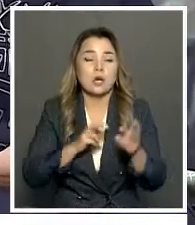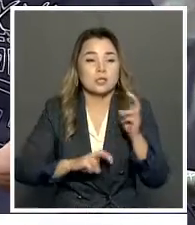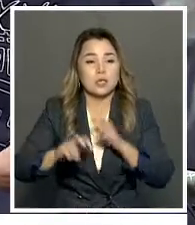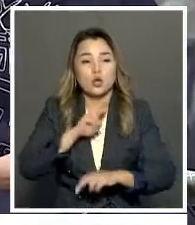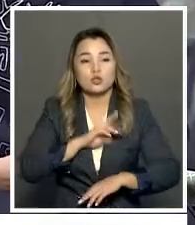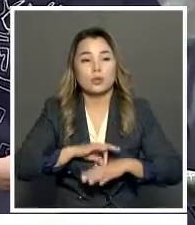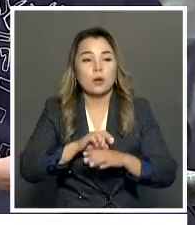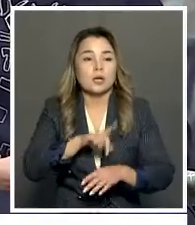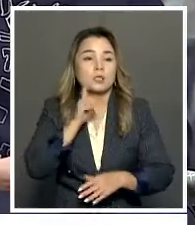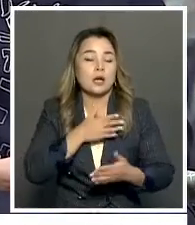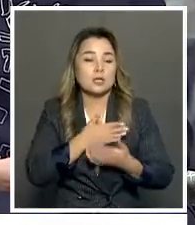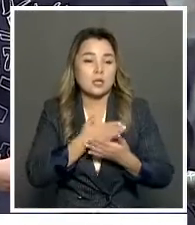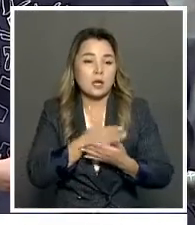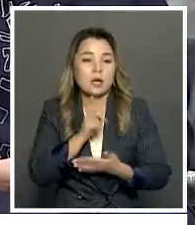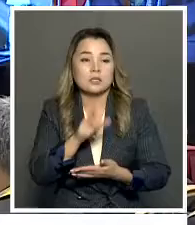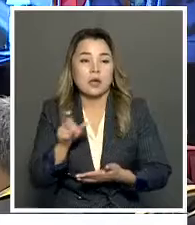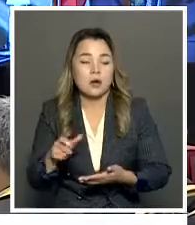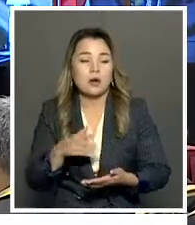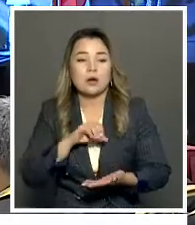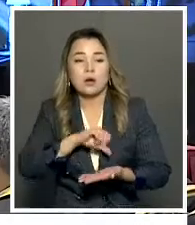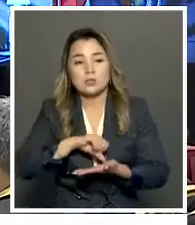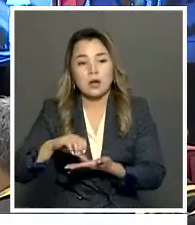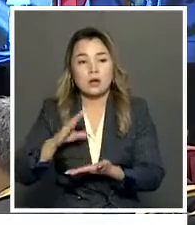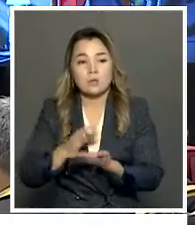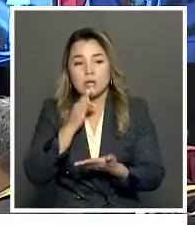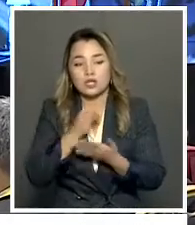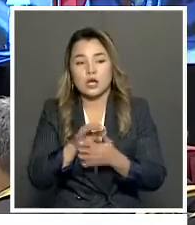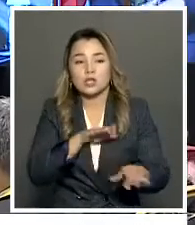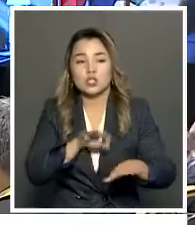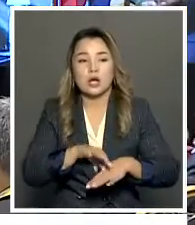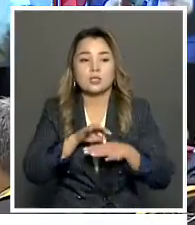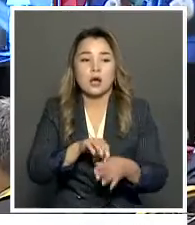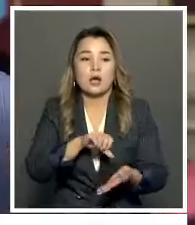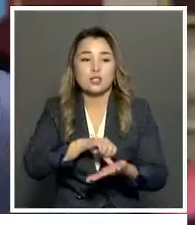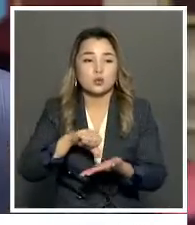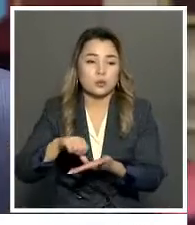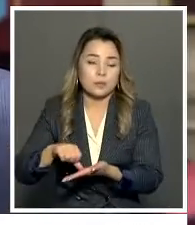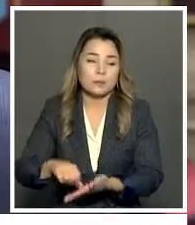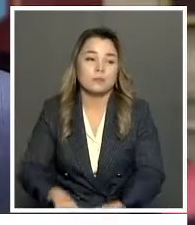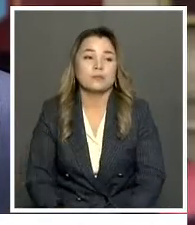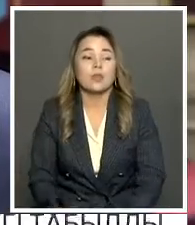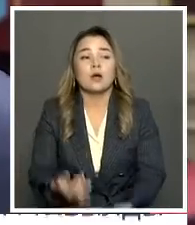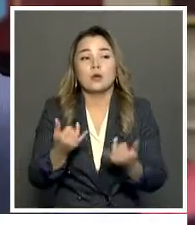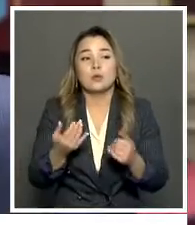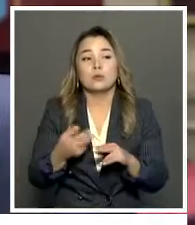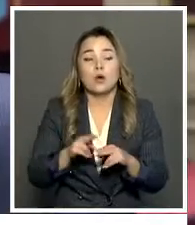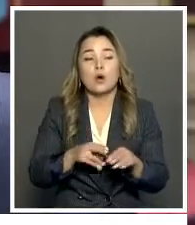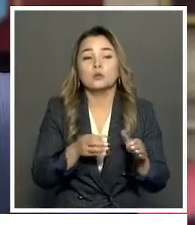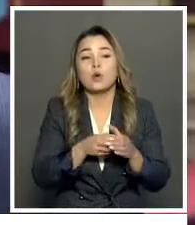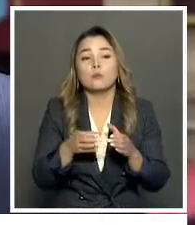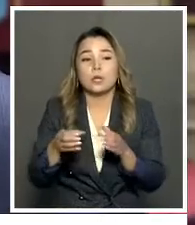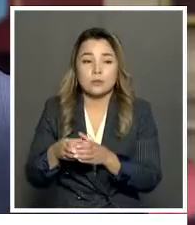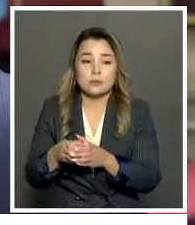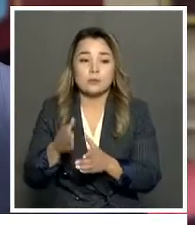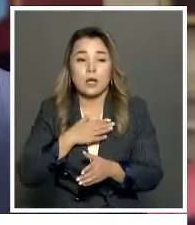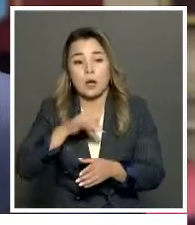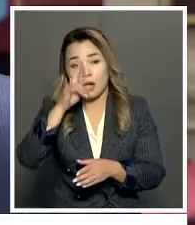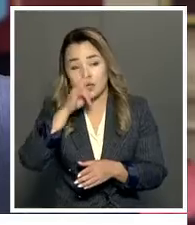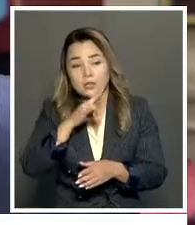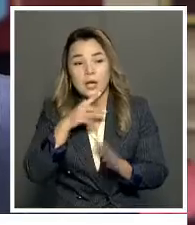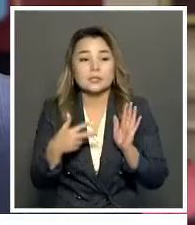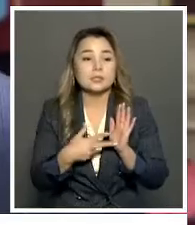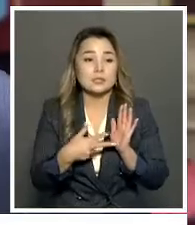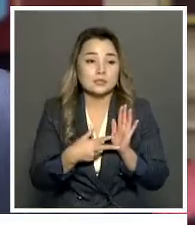шараларына ерікті жастар белсенді үлес қосып келеді, дейді шараға қатысушылар. Қоғамдық мына топтар біздің Қазақстанымызда